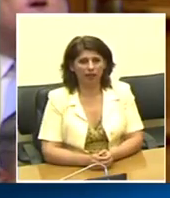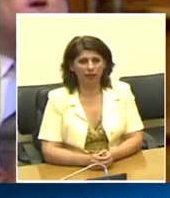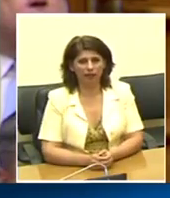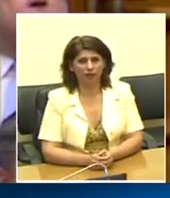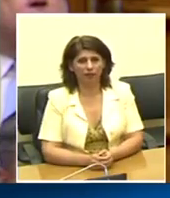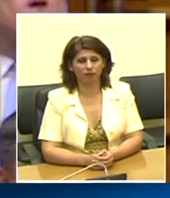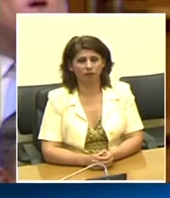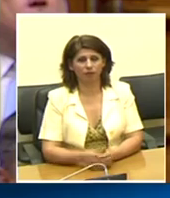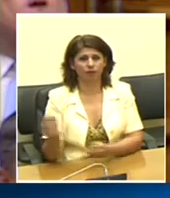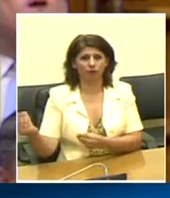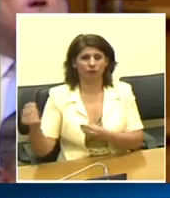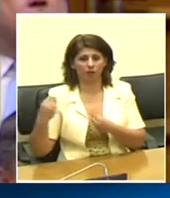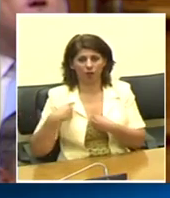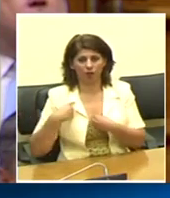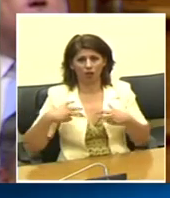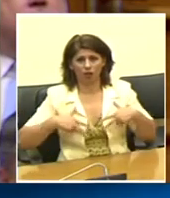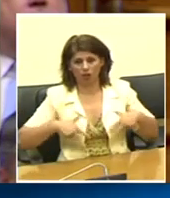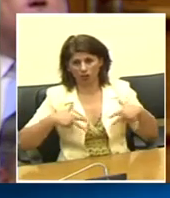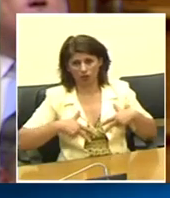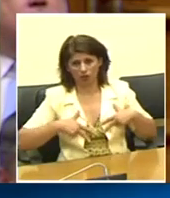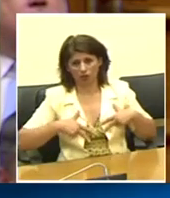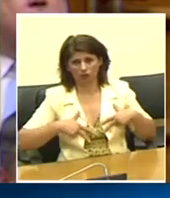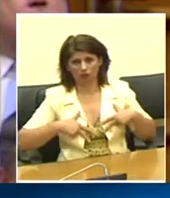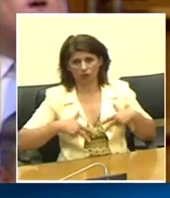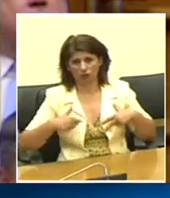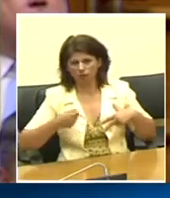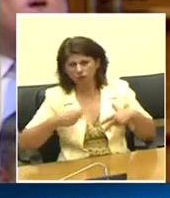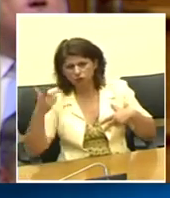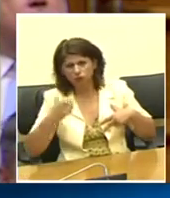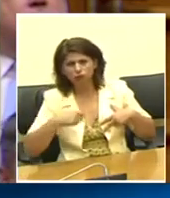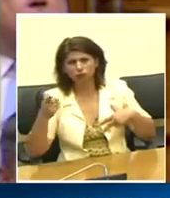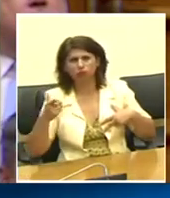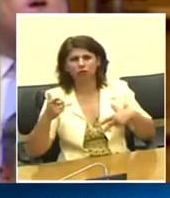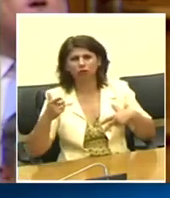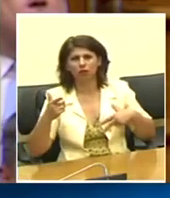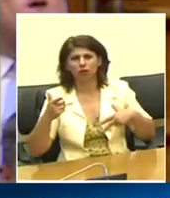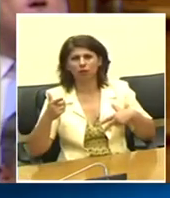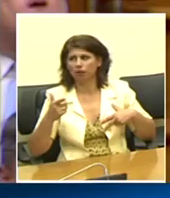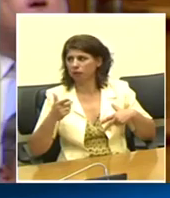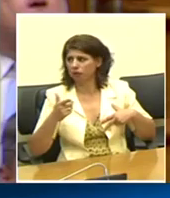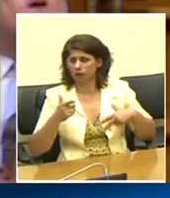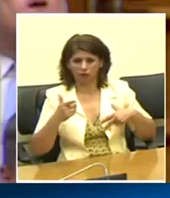Παραλάβαμε ένα κράτος που ξόδευε τα ευρωπαϊκά κονδύλια,